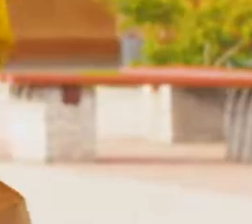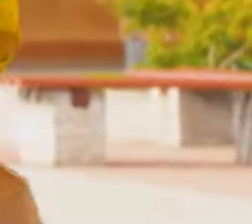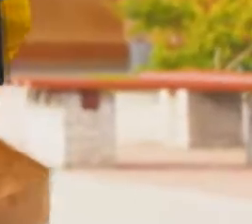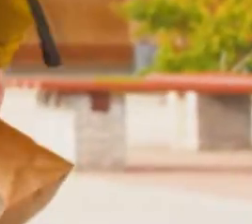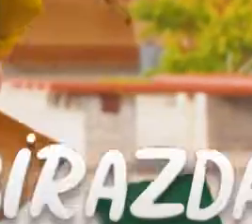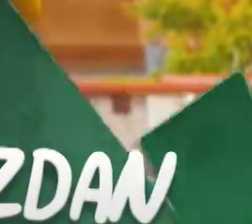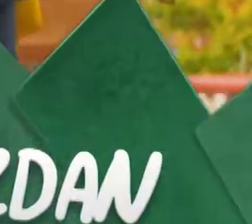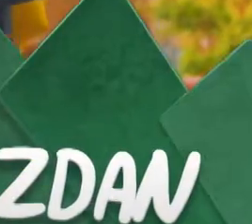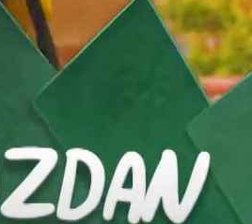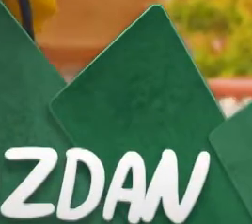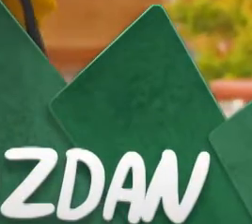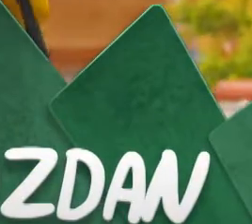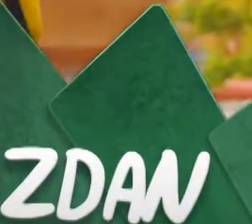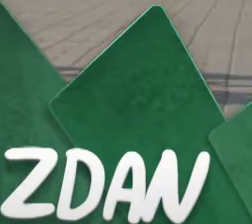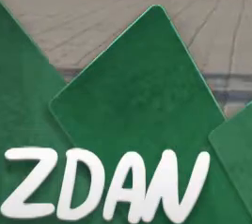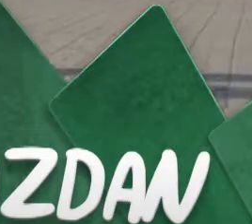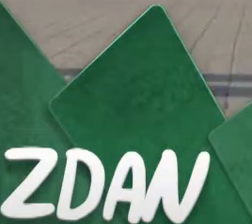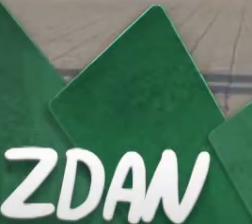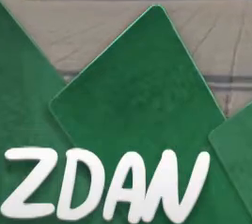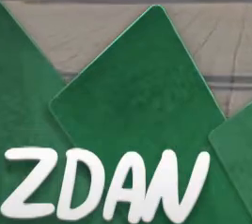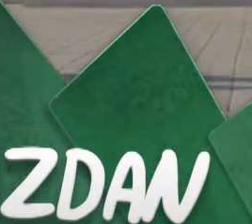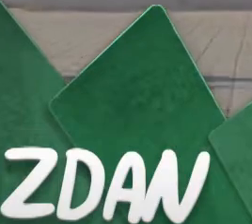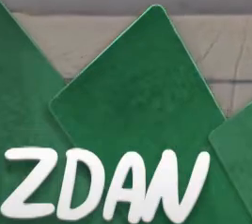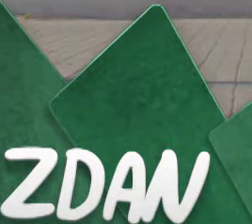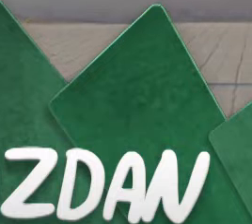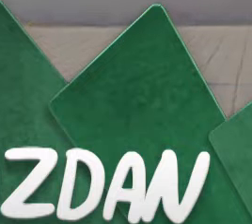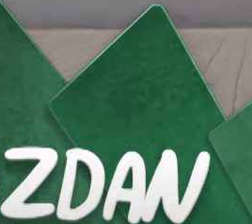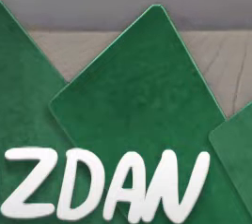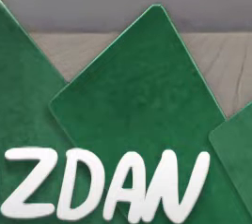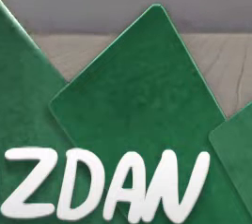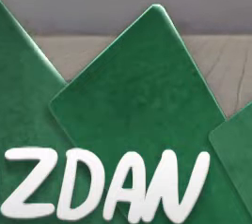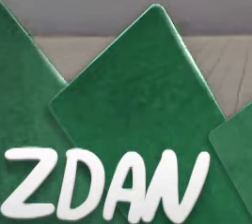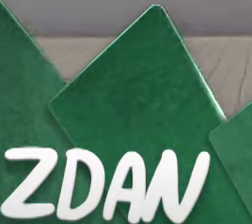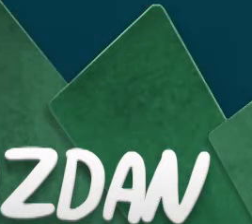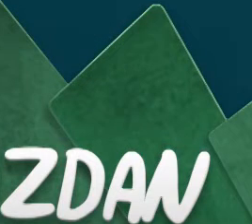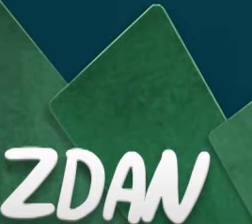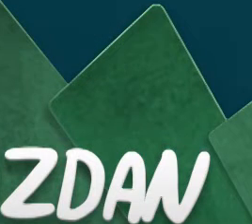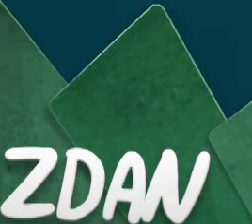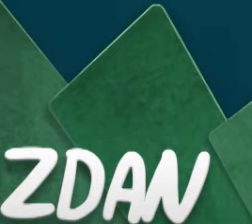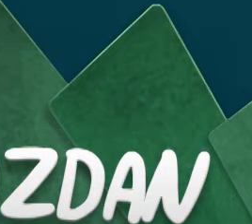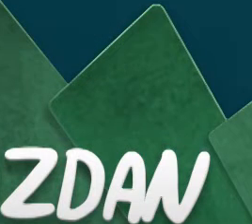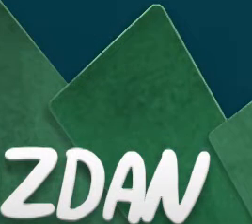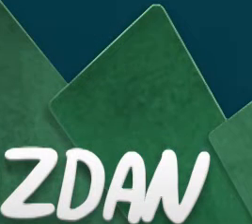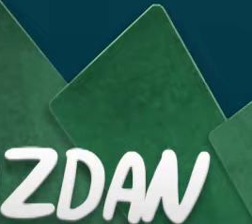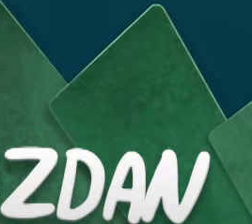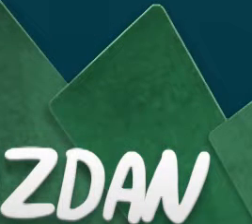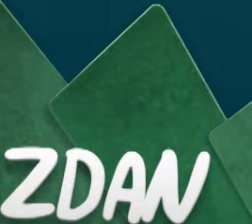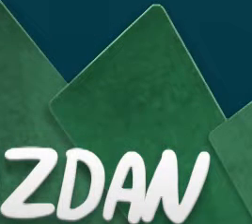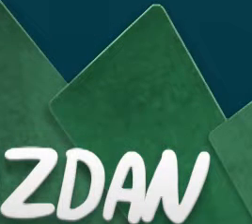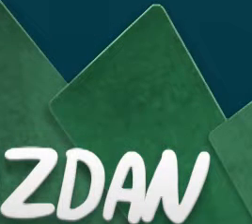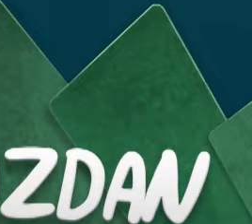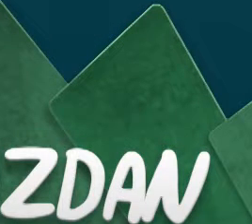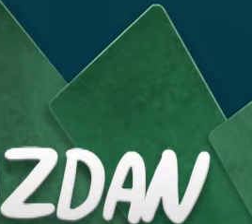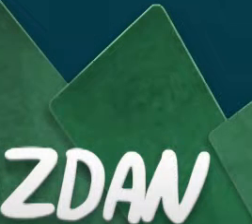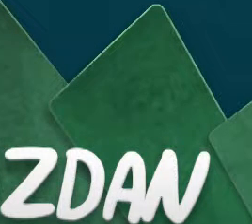okul çay çocuğu denildiği zaman 6-12 yaş arası çocuk grubu akla gelmektedir Peki okul dönemi çocuklarında